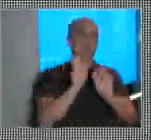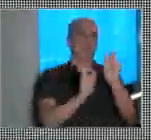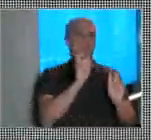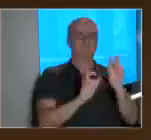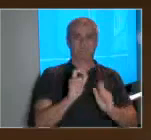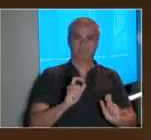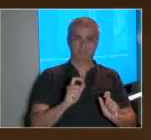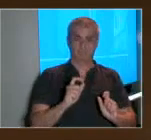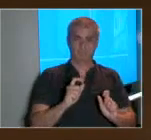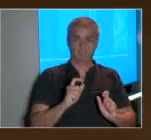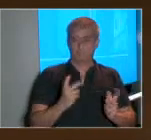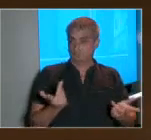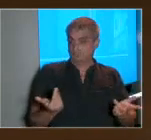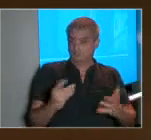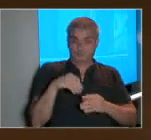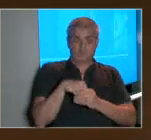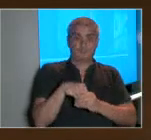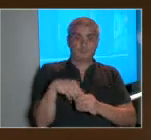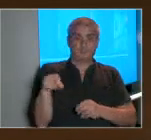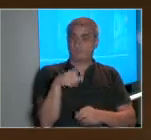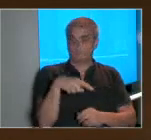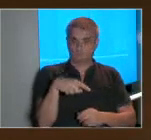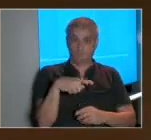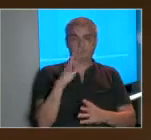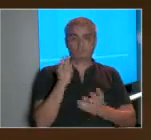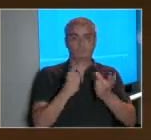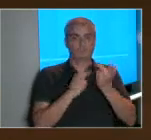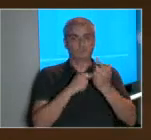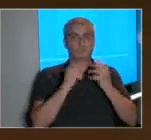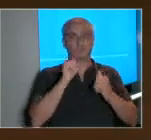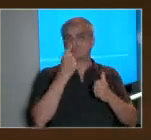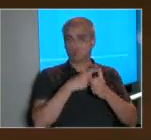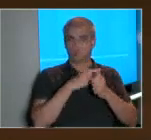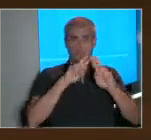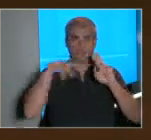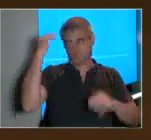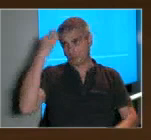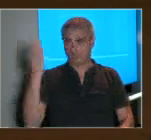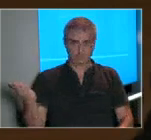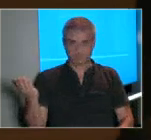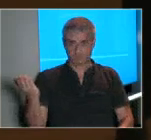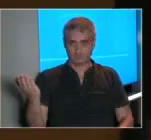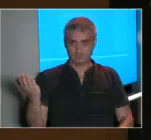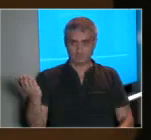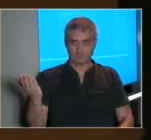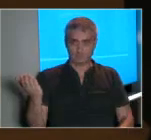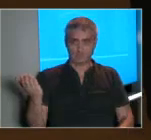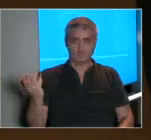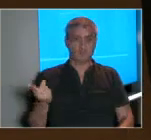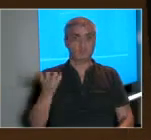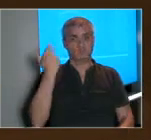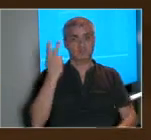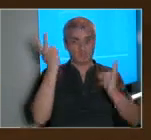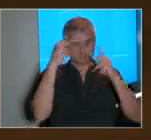אזרחיה. מבין אלה, ניתן למנות קודם כל את הרשות הפלסטינית. מאז